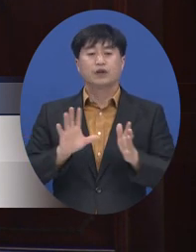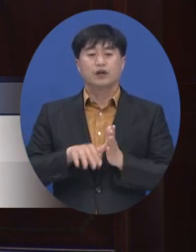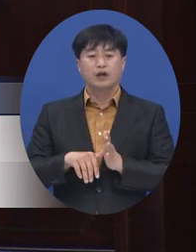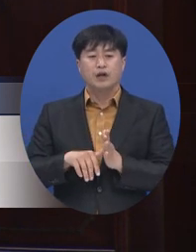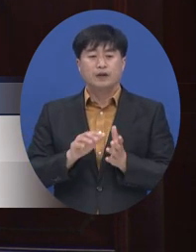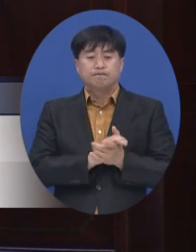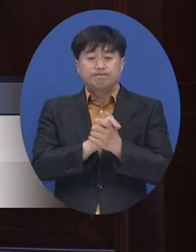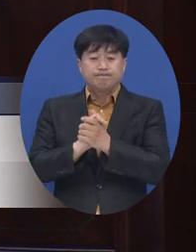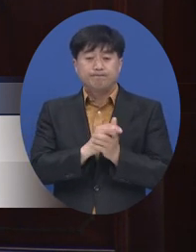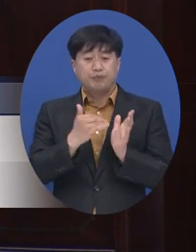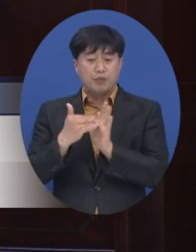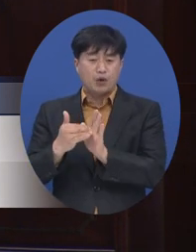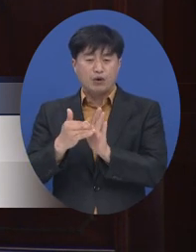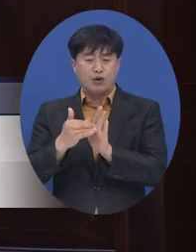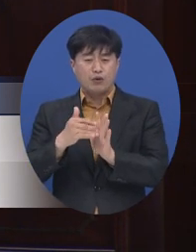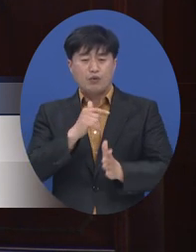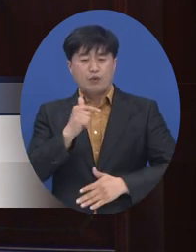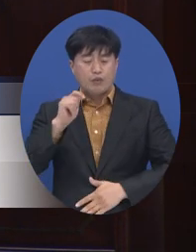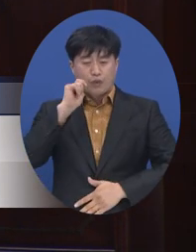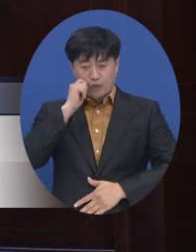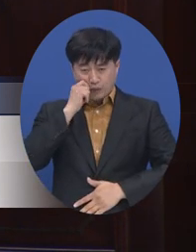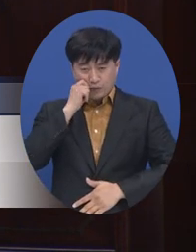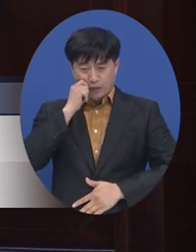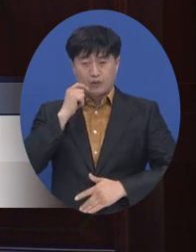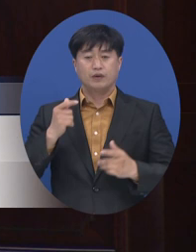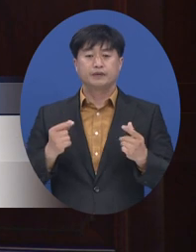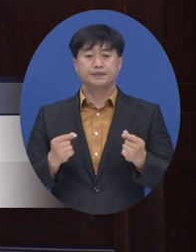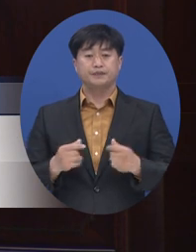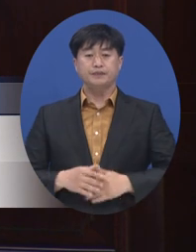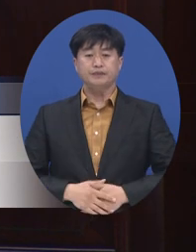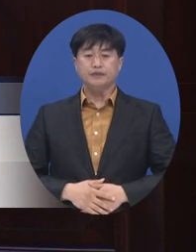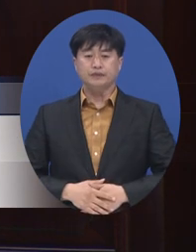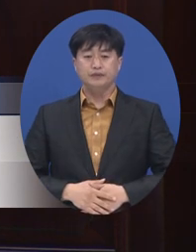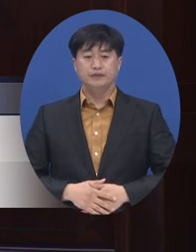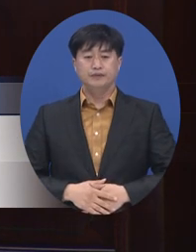민첩하게 대응하기 굉장히 어렵습니다